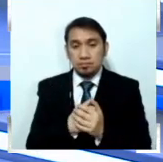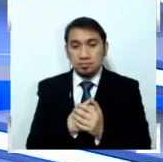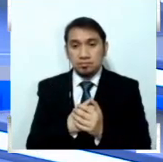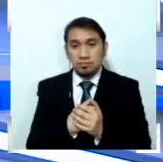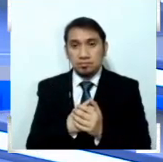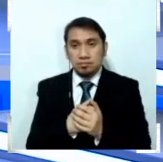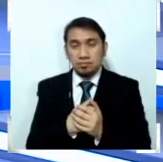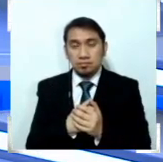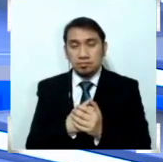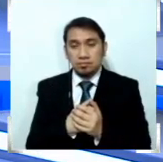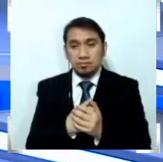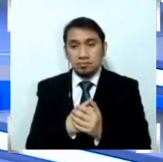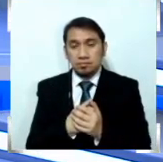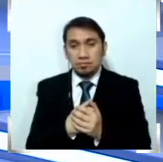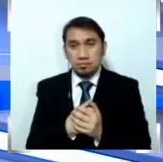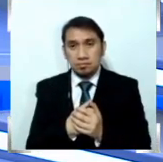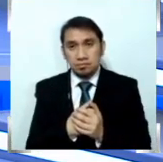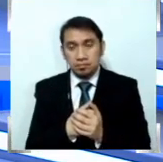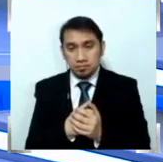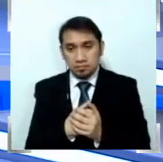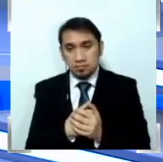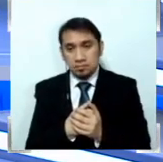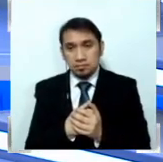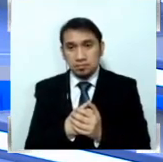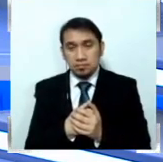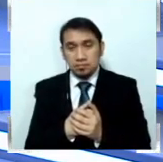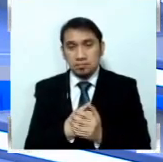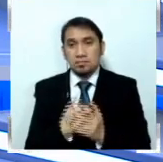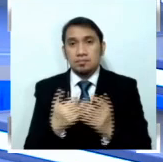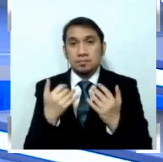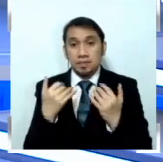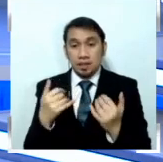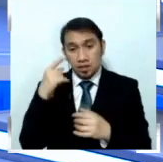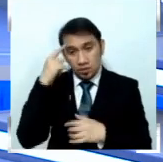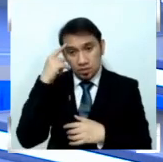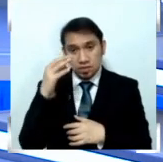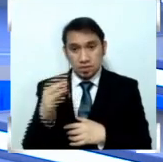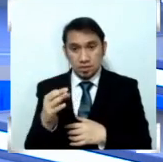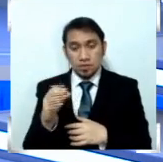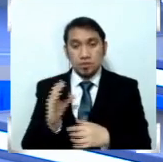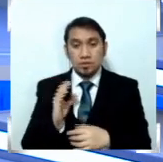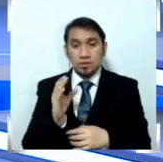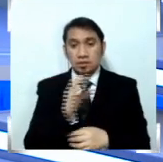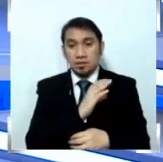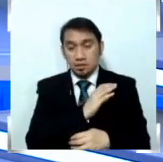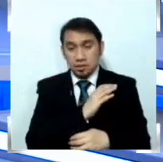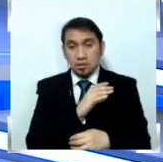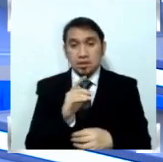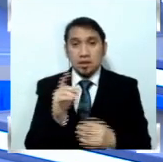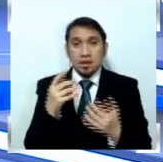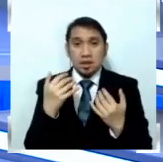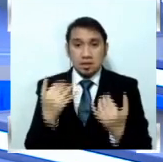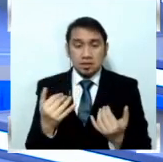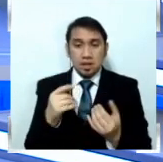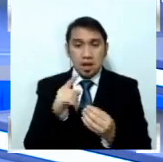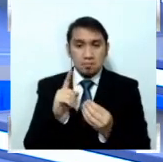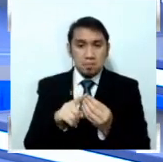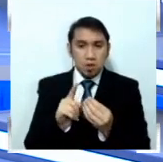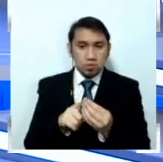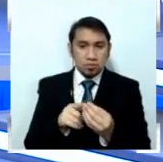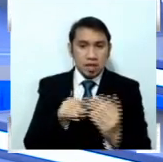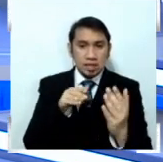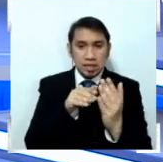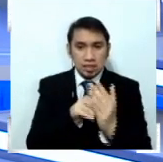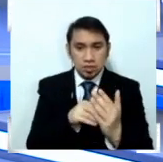delisting ng isang kongresista sa narco list at desisyon ng Sandiganbayan sa kasong graft laban sa isang dating alkalde. Narito na ang